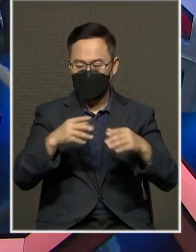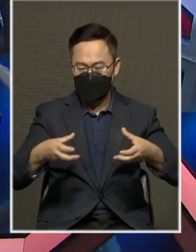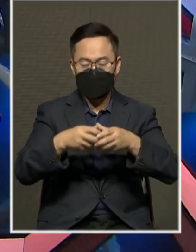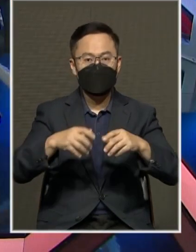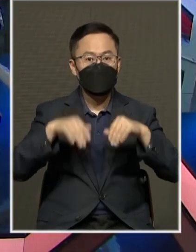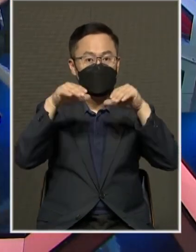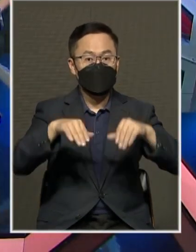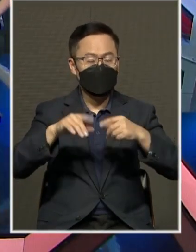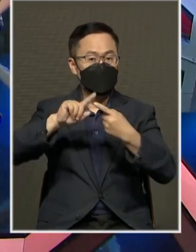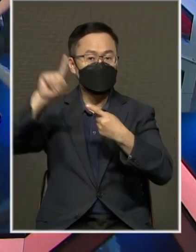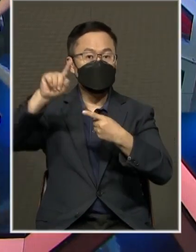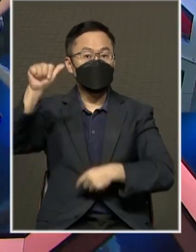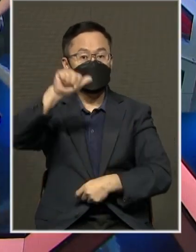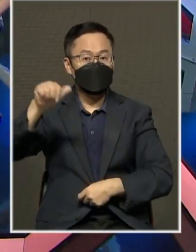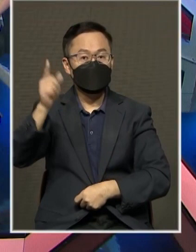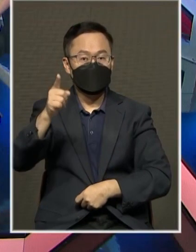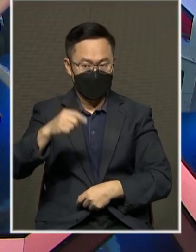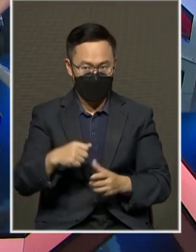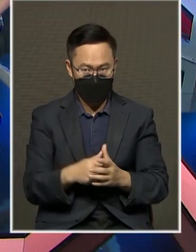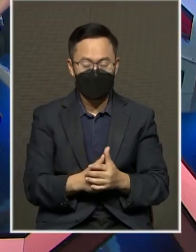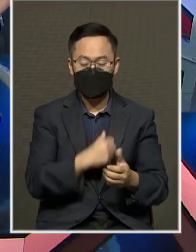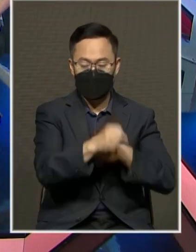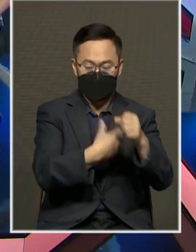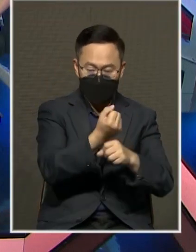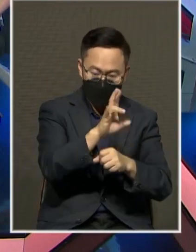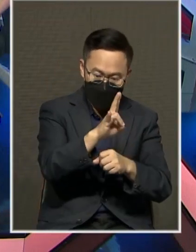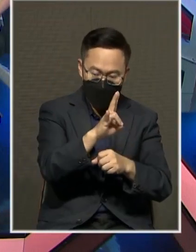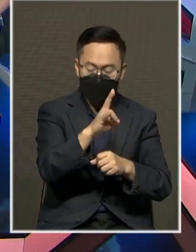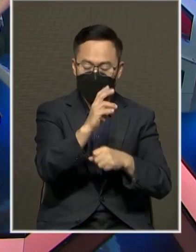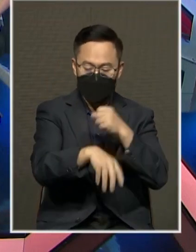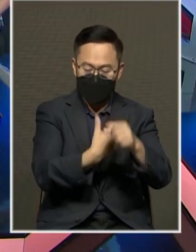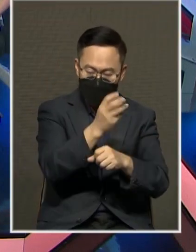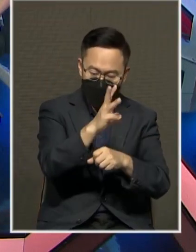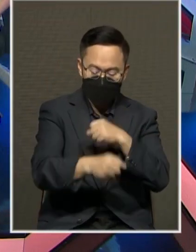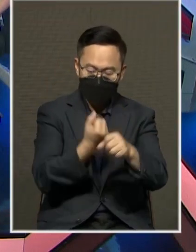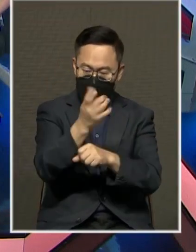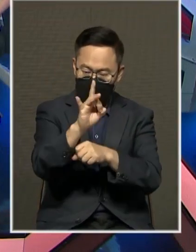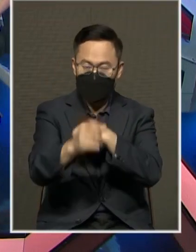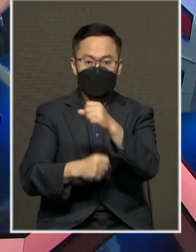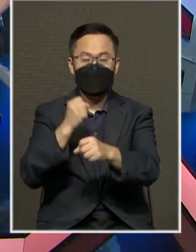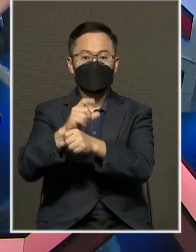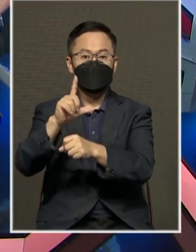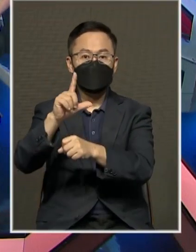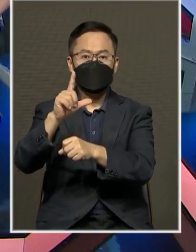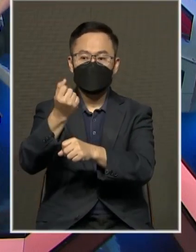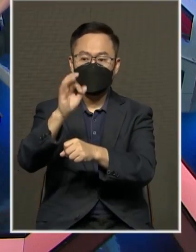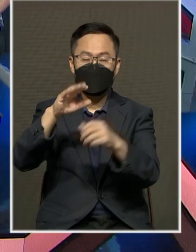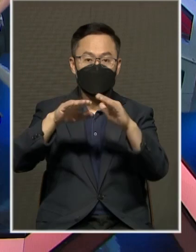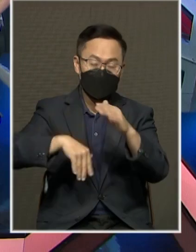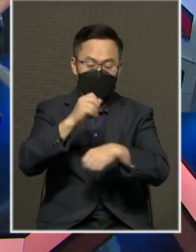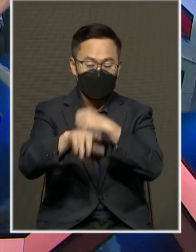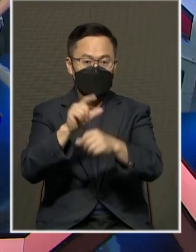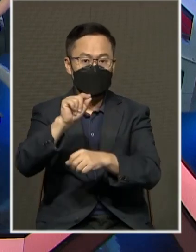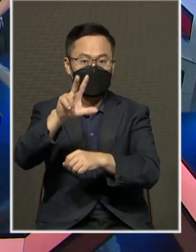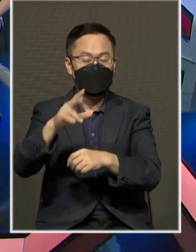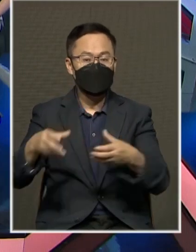ก็เป็นระดับท็อปเอเชียนะครับไม่ว่าจะเป็นชุดไหนก็ตาม ใช่ค่ะ นะครับเทียบได้แล้วเนี่ยวันนี้เจอเวียดนามก็คงจะเป็นเกมที่สนุกและสูสีแน่ๆ เพ